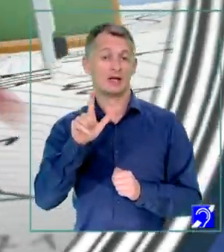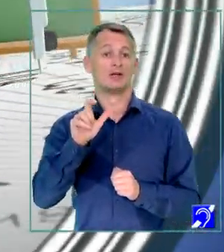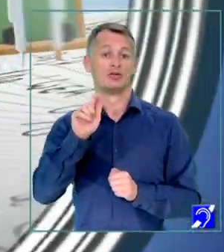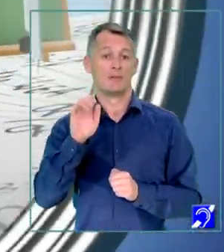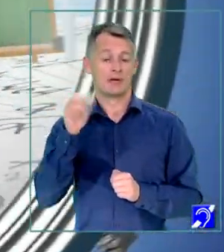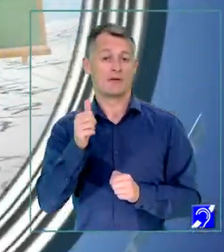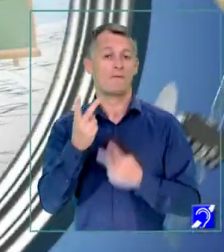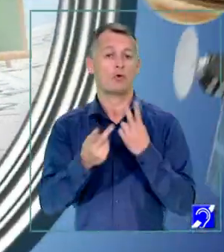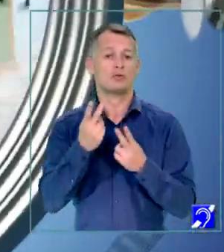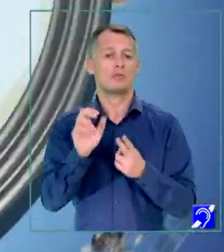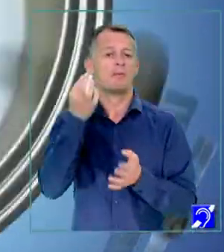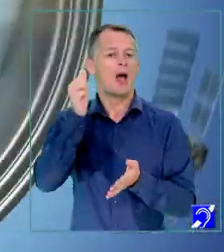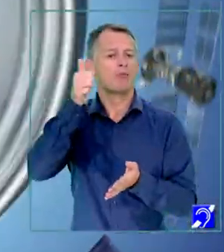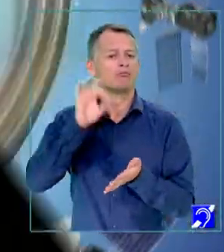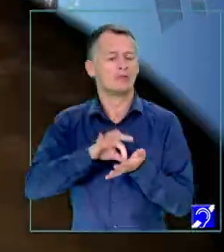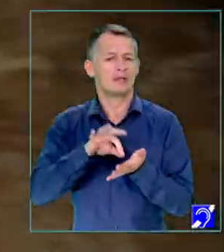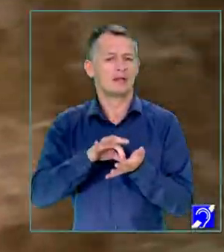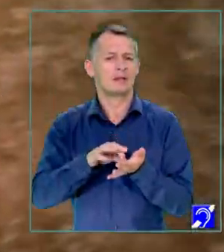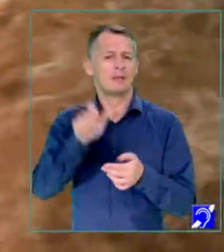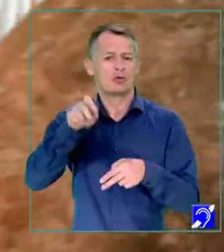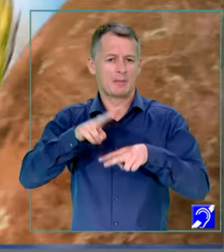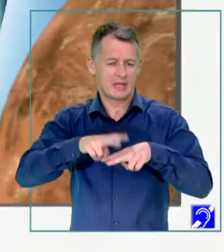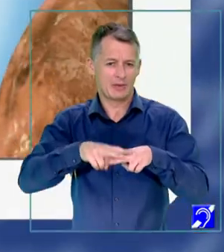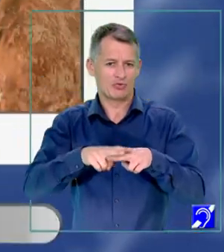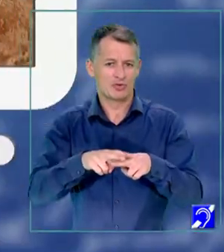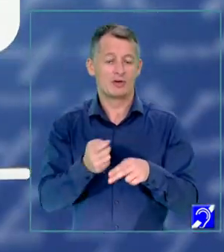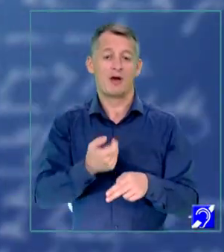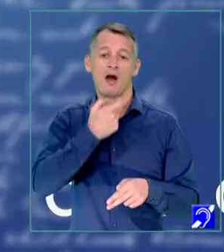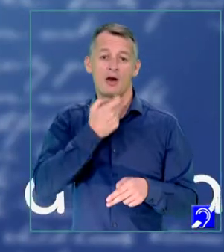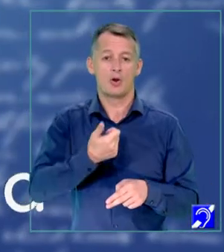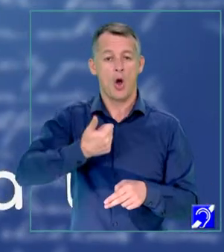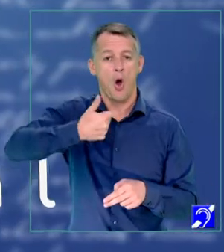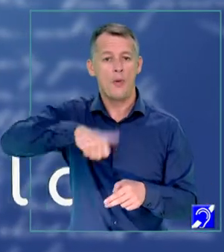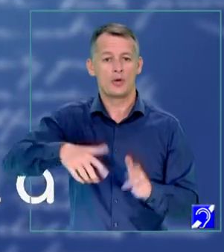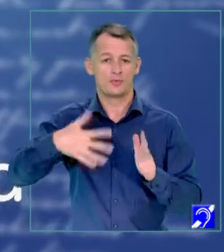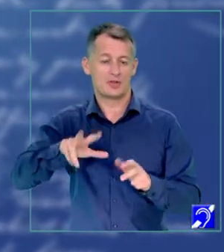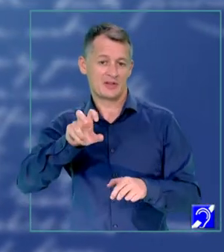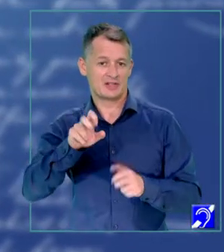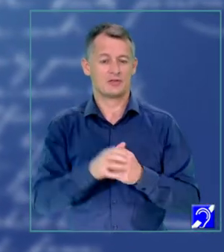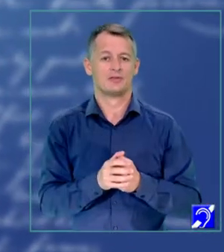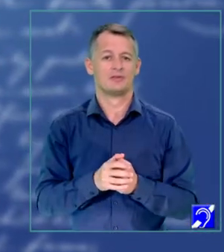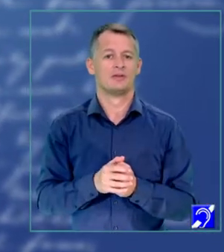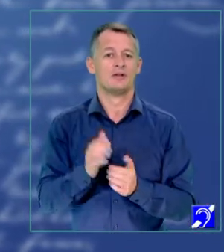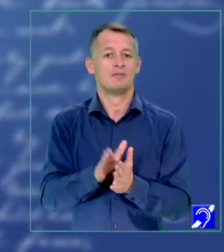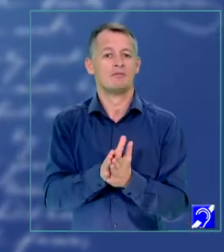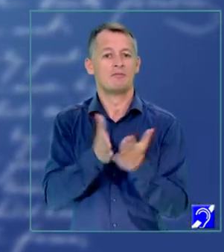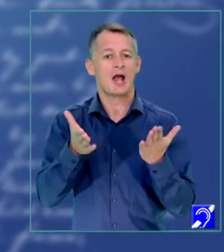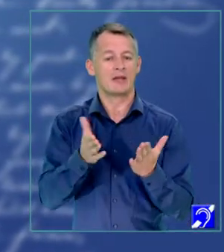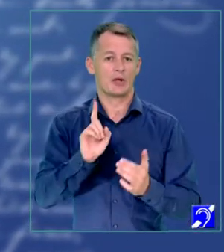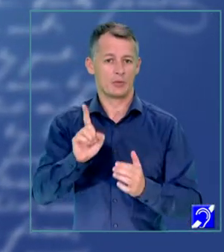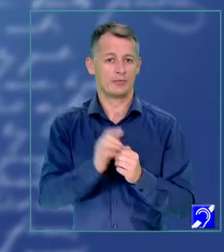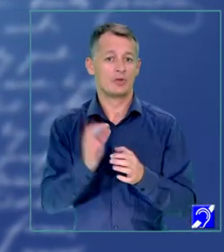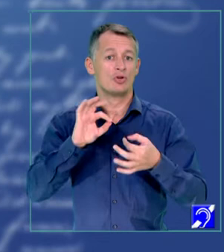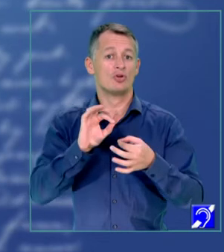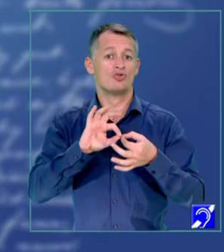pentru prima oară de matematicianul arab parcare timp în anul 830m titlul cărții sale de asemenea cuvântul